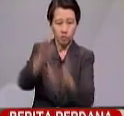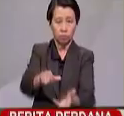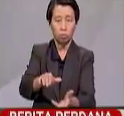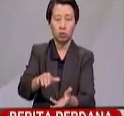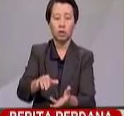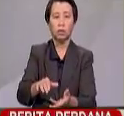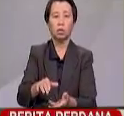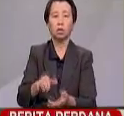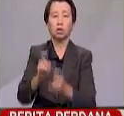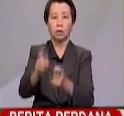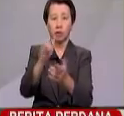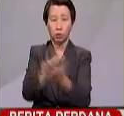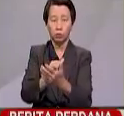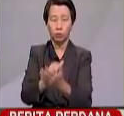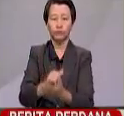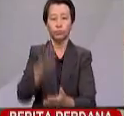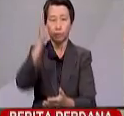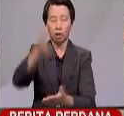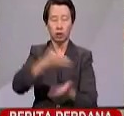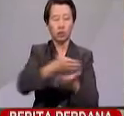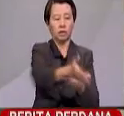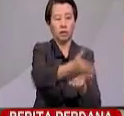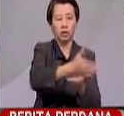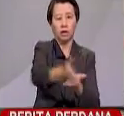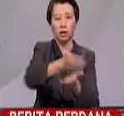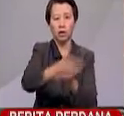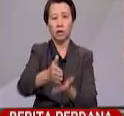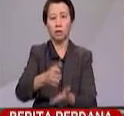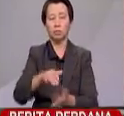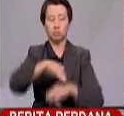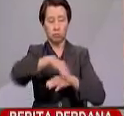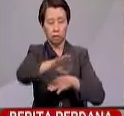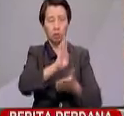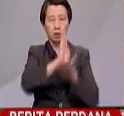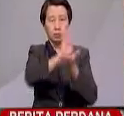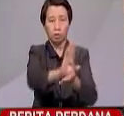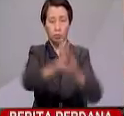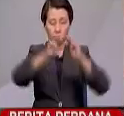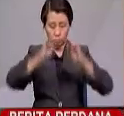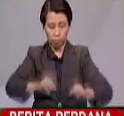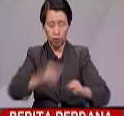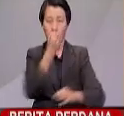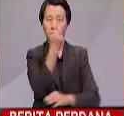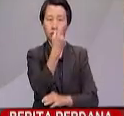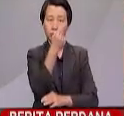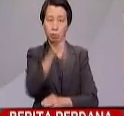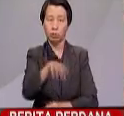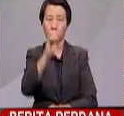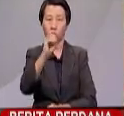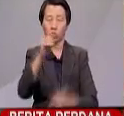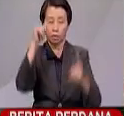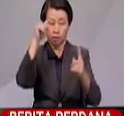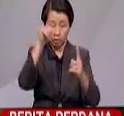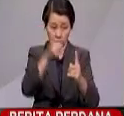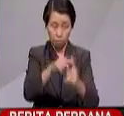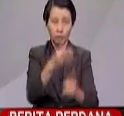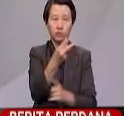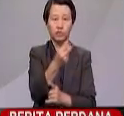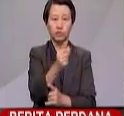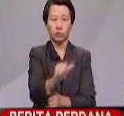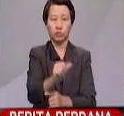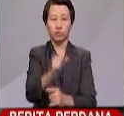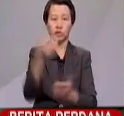sumbangan berkenaan. Sumbangan itu bakal diagih menerusi misi penghantaran bantuan kemanusiaan 11.0 yang akan ke